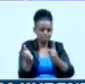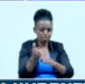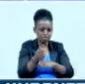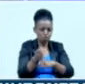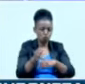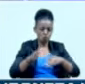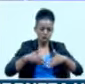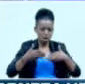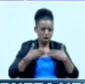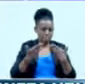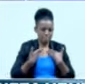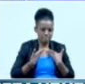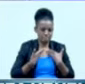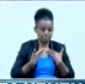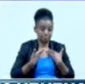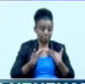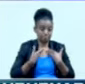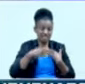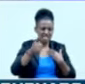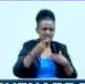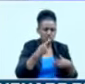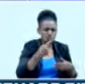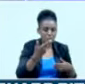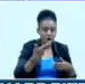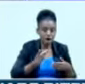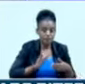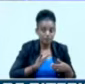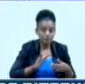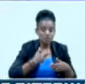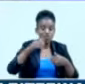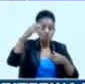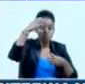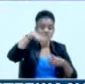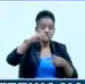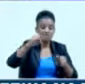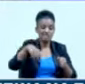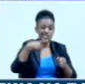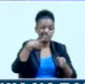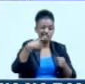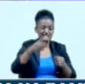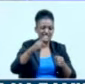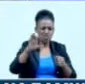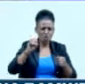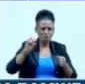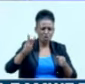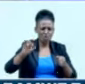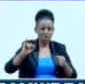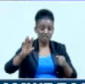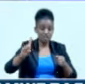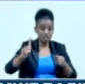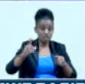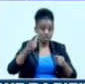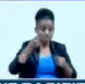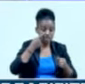ni ibintu umuntu yakwishimira. Irindi somo umuntu yavuga nuko iki cyorezo cyadusanze cyangwa